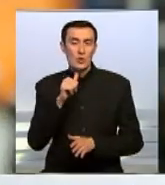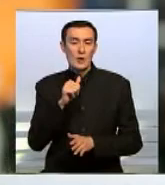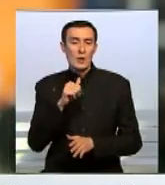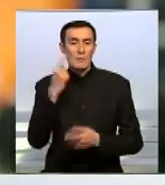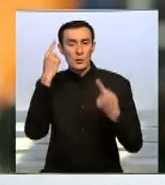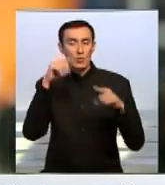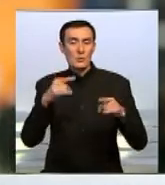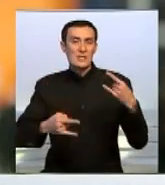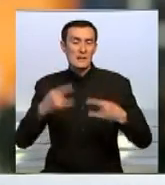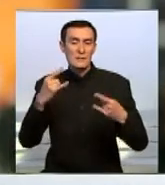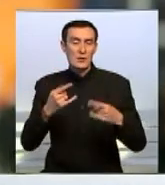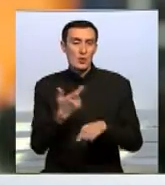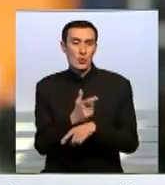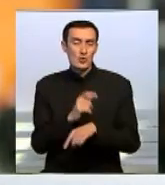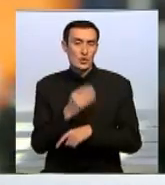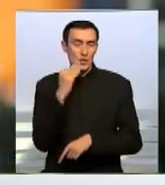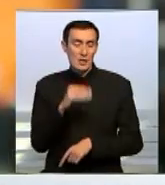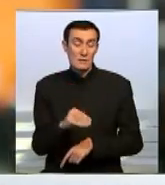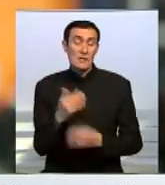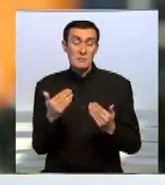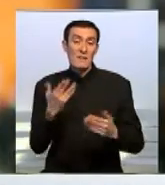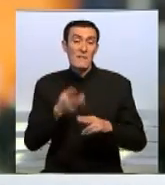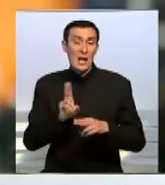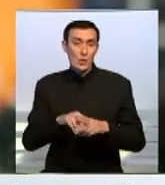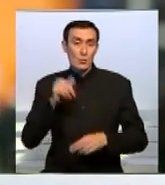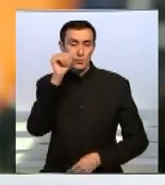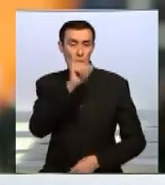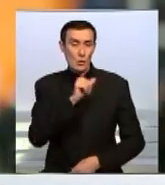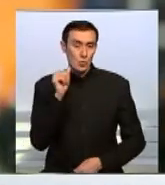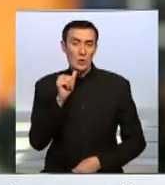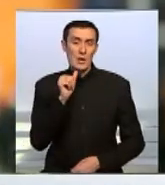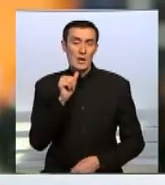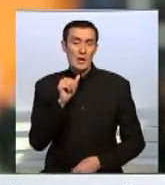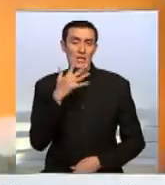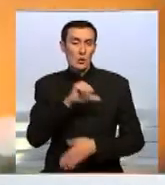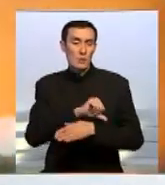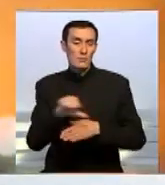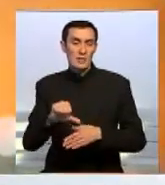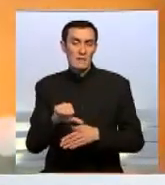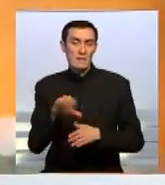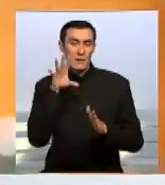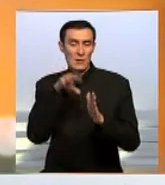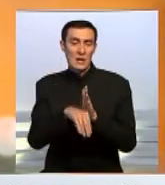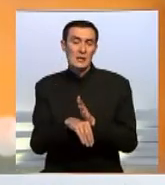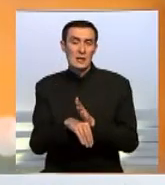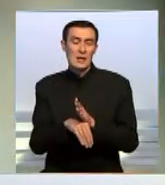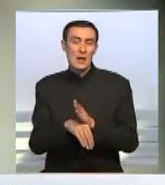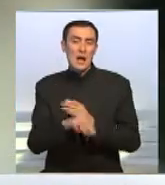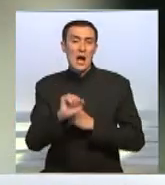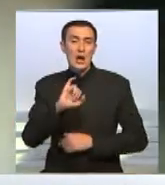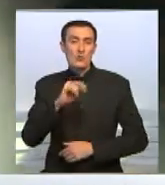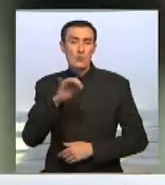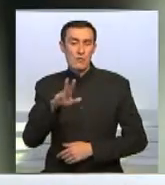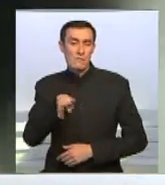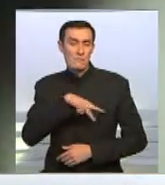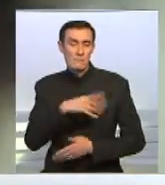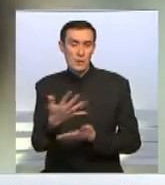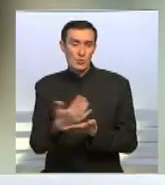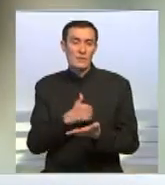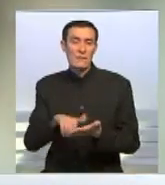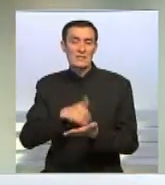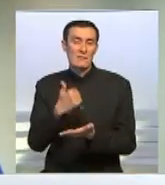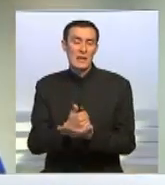четкости. Отрадно отметить, что в этом году за зарубежный вклад получил Мирбулат Аюпов, который